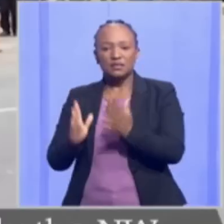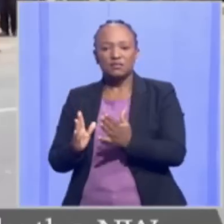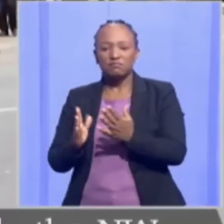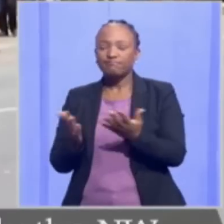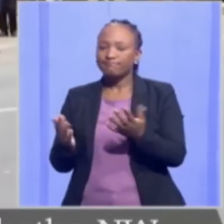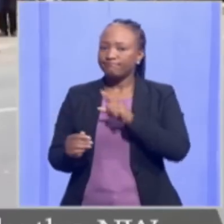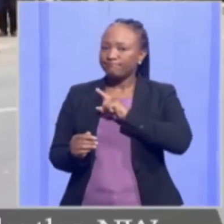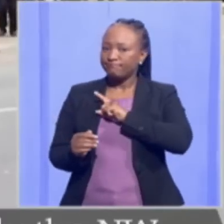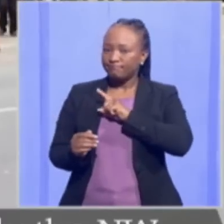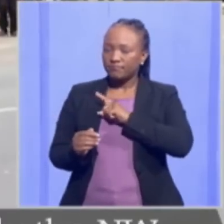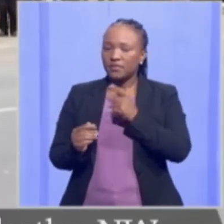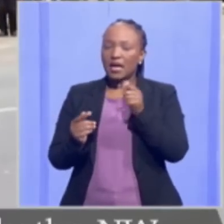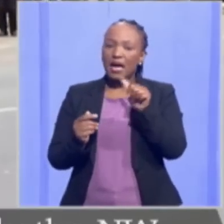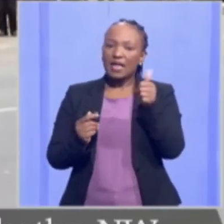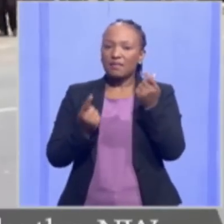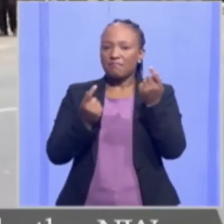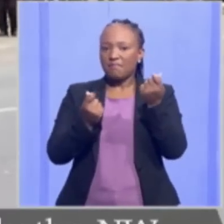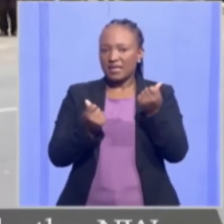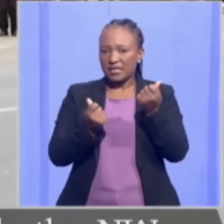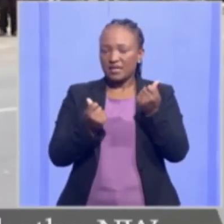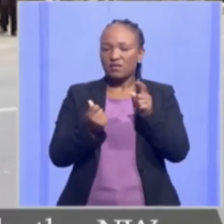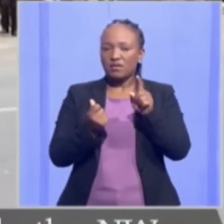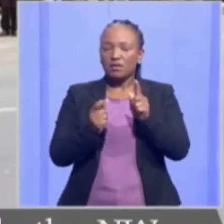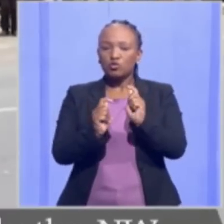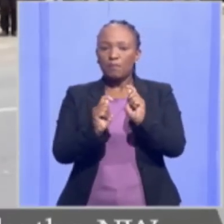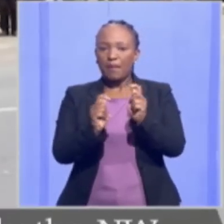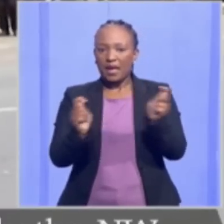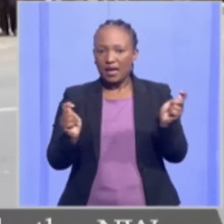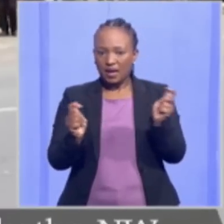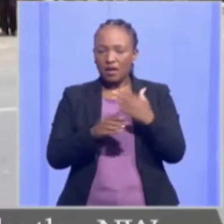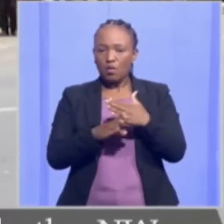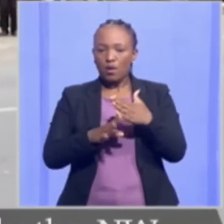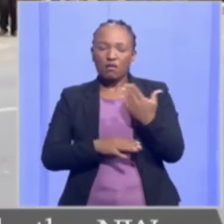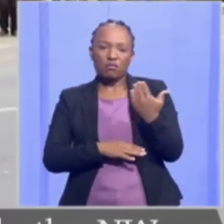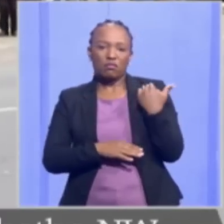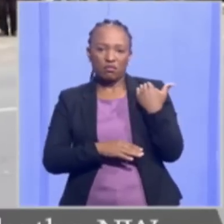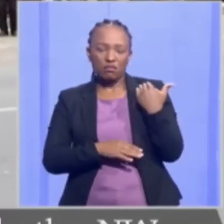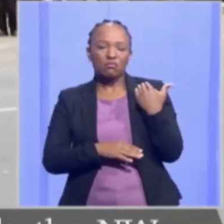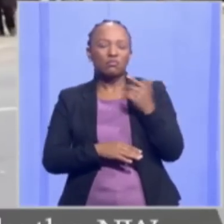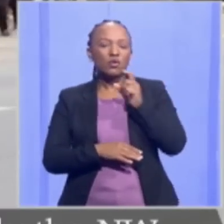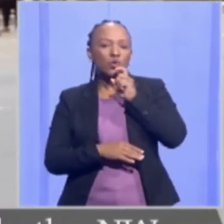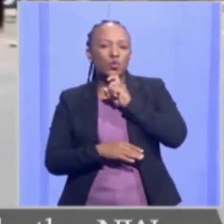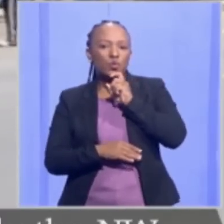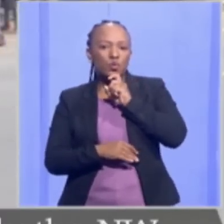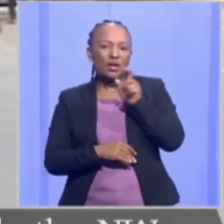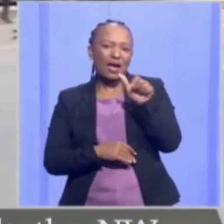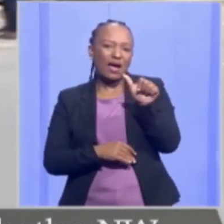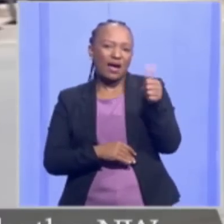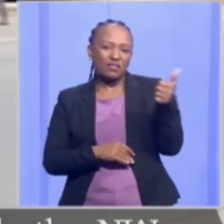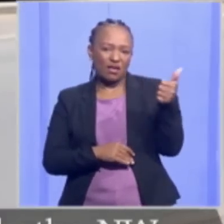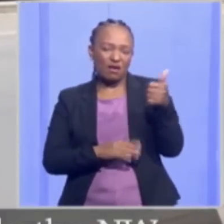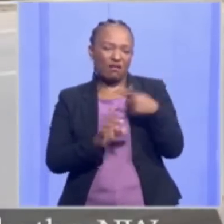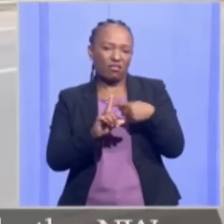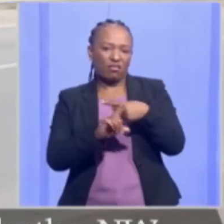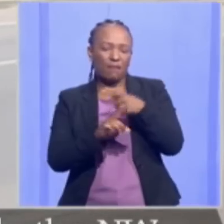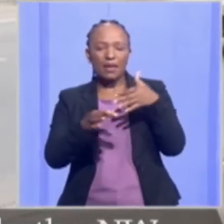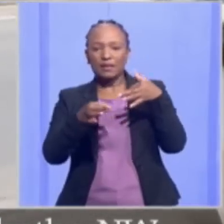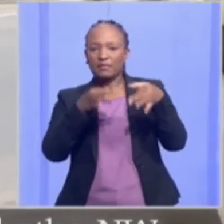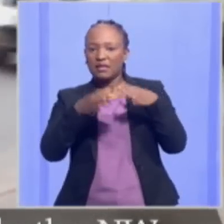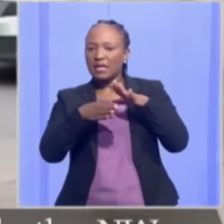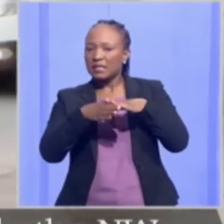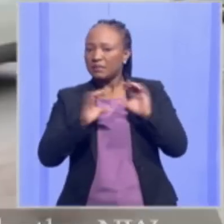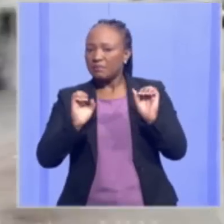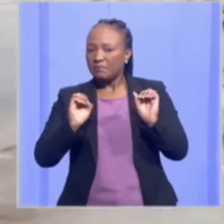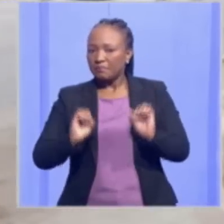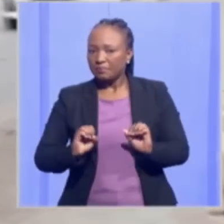ka ntlha ya fa madi mangwe a waneng a tshwanetse go duela badiri mo nakong e fetileng a diriseditswe mabaka a le sa tlhalosediwang sepe ka